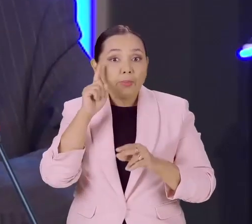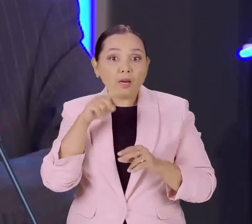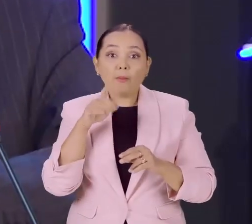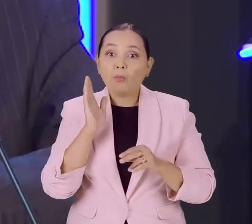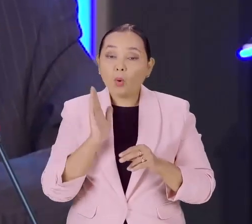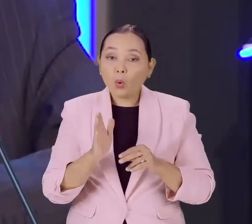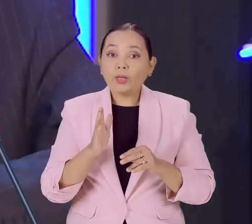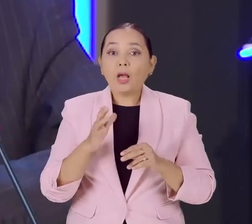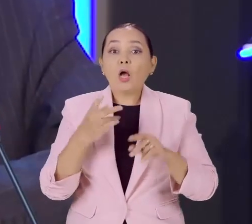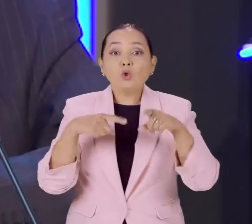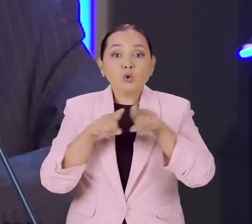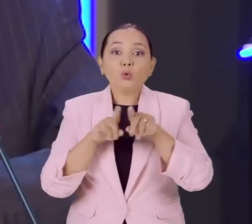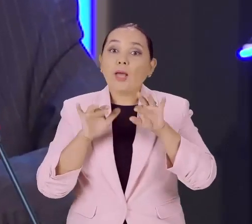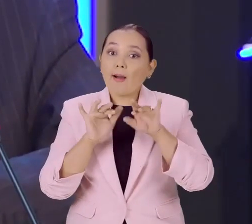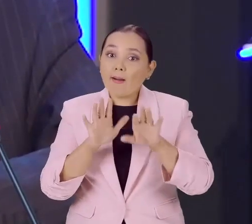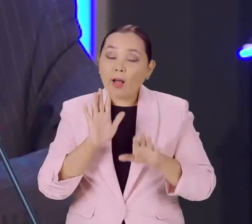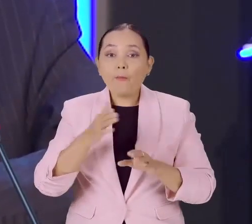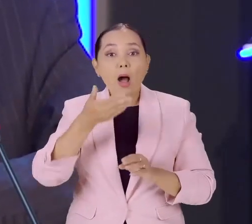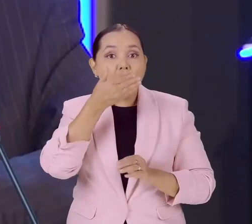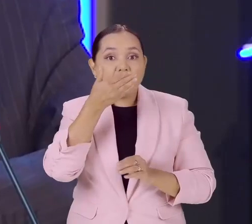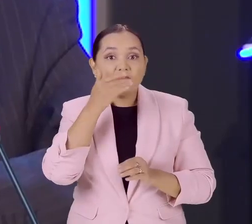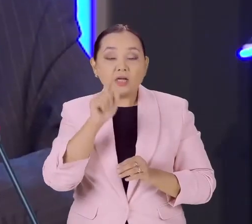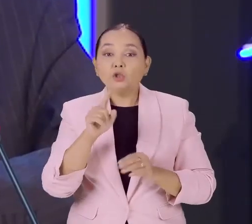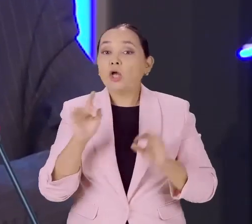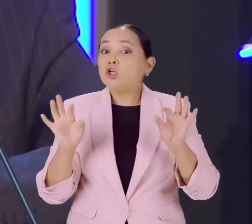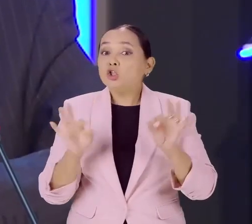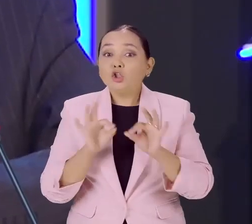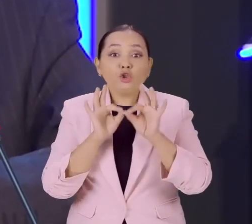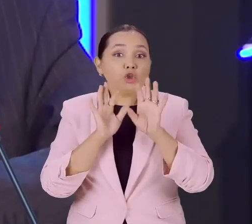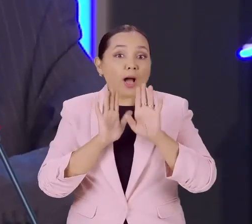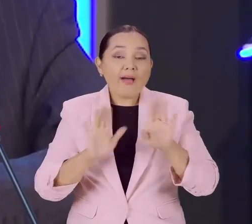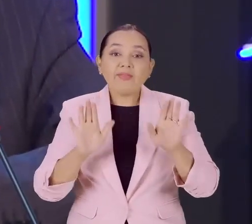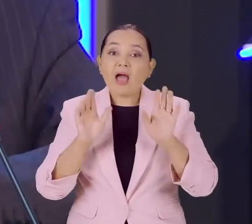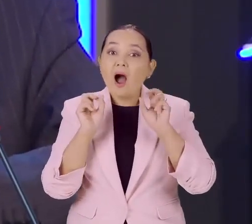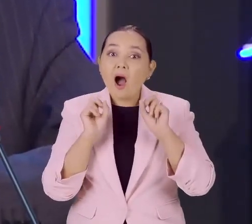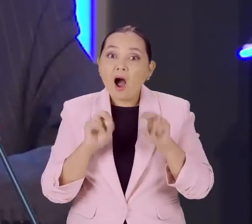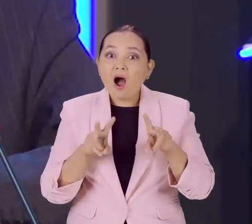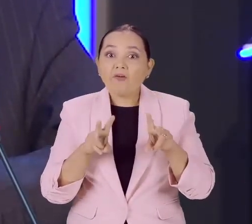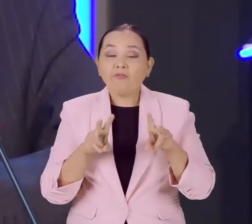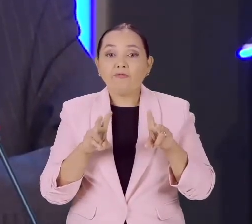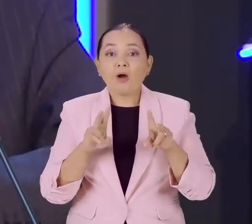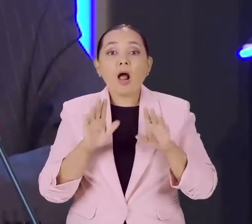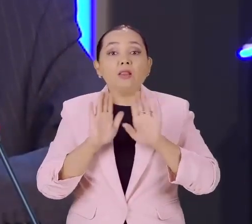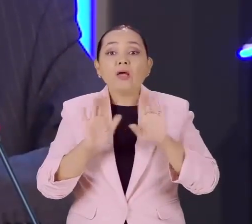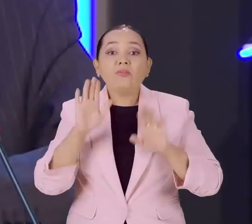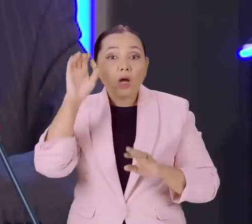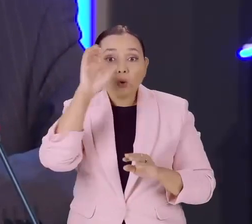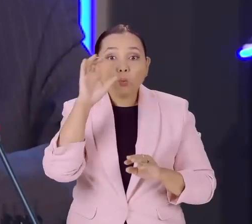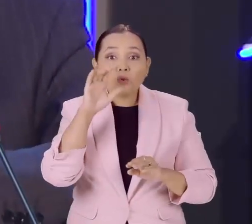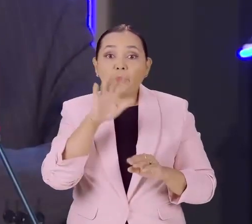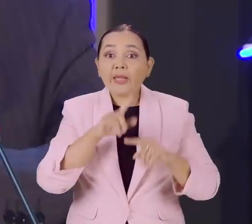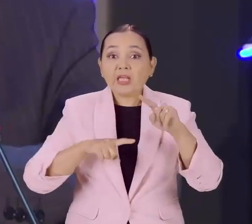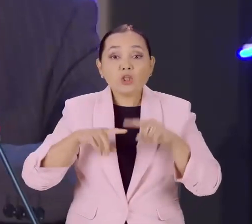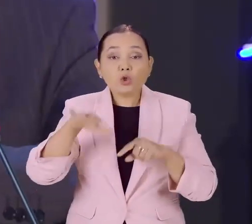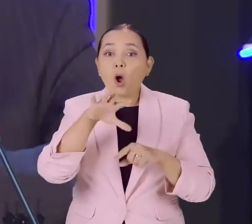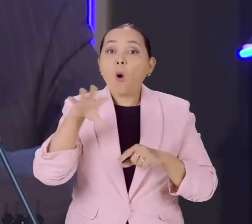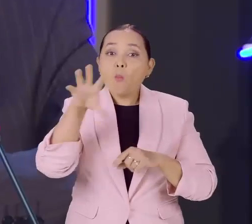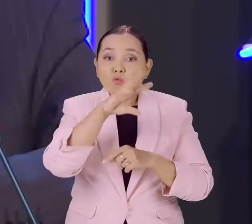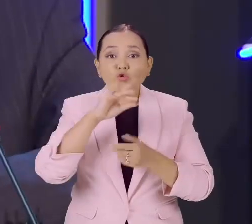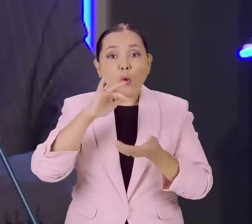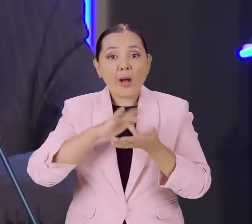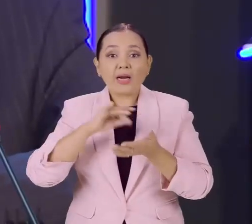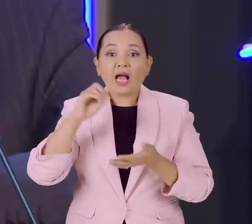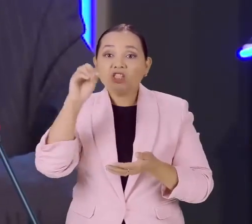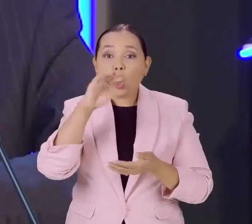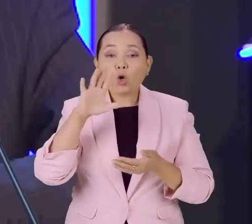bilib qo'ying, shunday qilamizki, Afg'onistondan hech qanday xavf xatar natanho O'zbekistonga, butun Markaziy